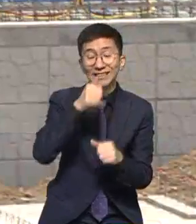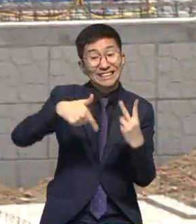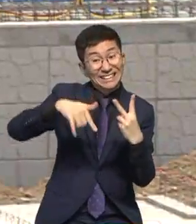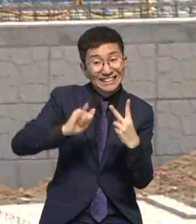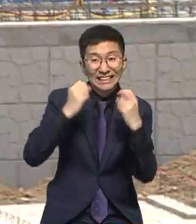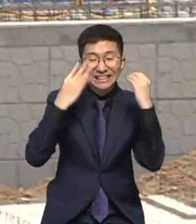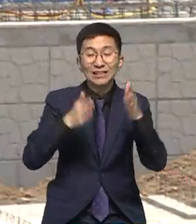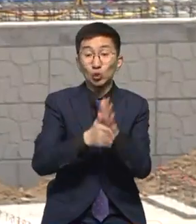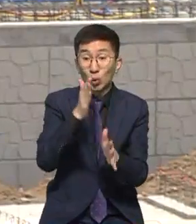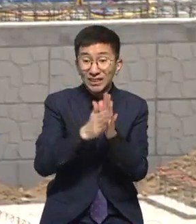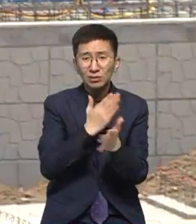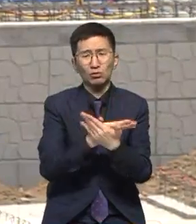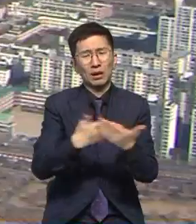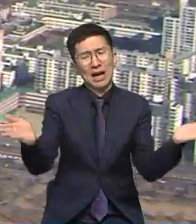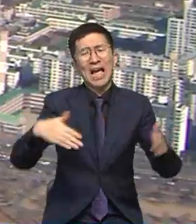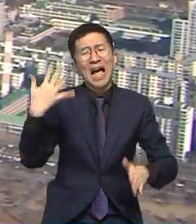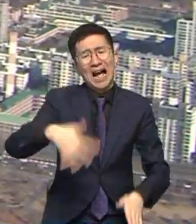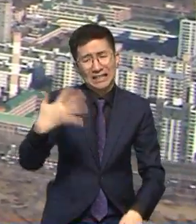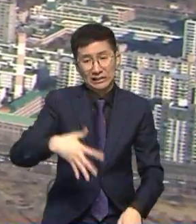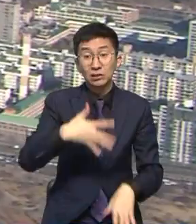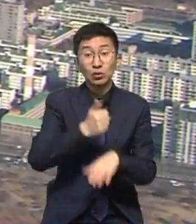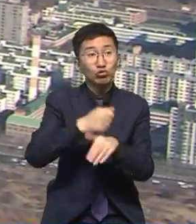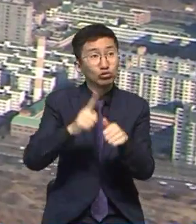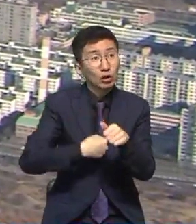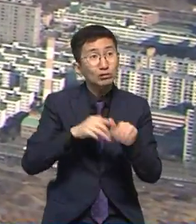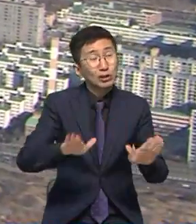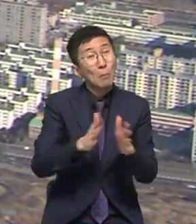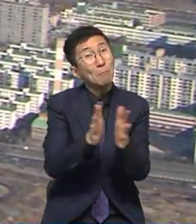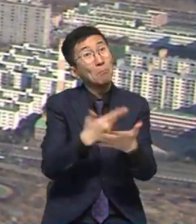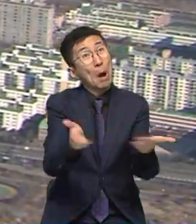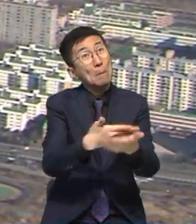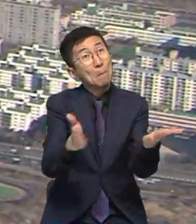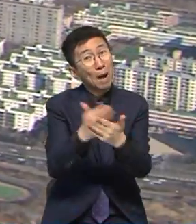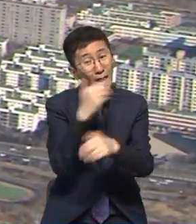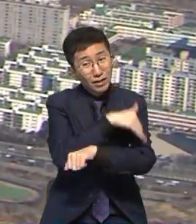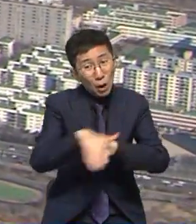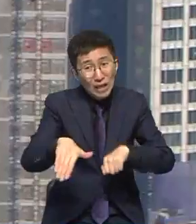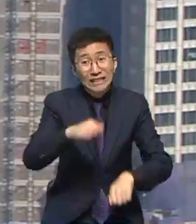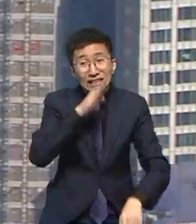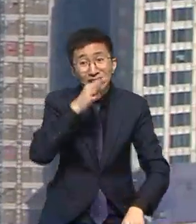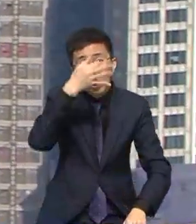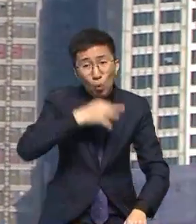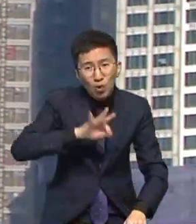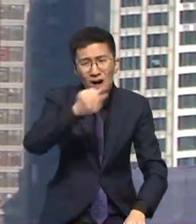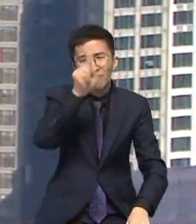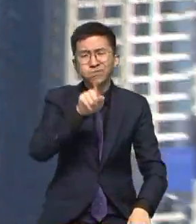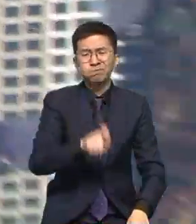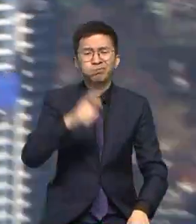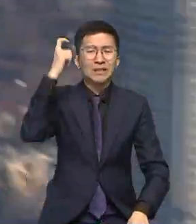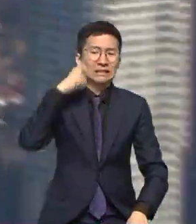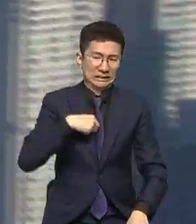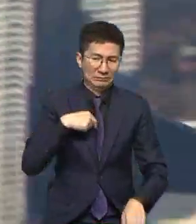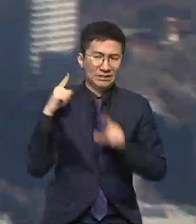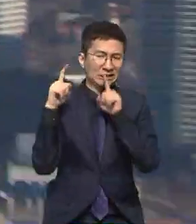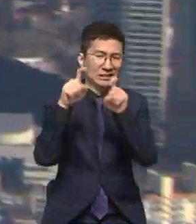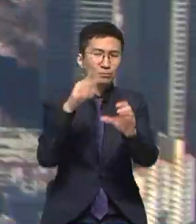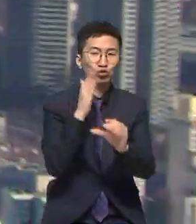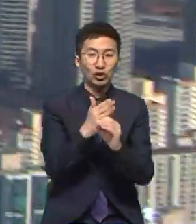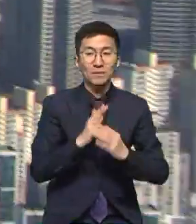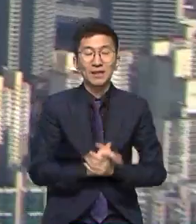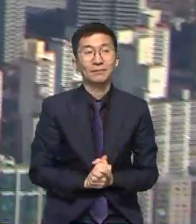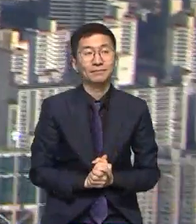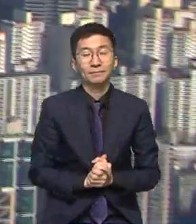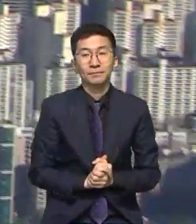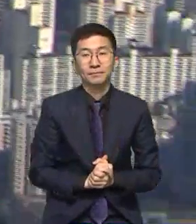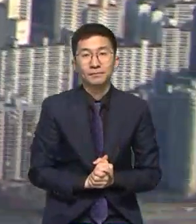넘게 분양되지 않은 상황에서 잔뜩 내세운 공급 대책들이 얼마나 현실성이 있을지 이어지는 의구심도 풀어야 할